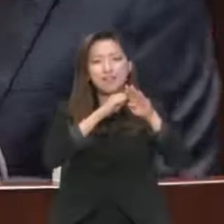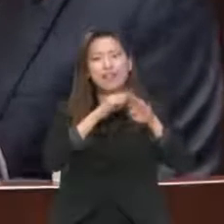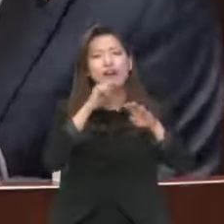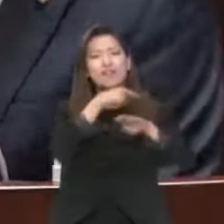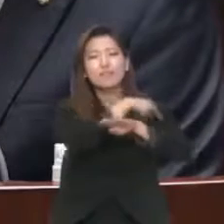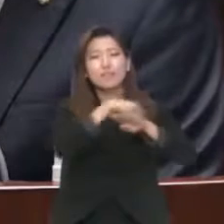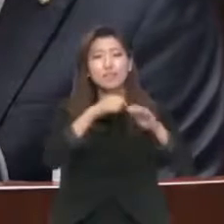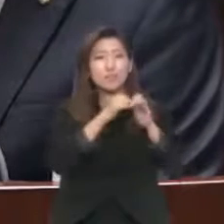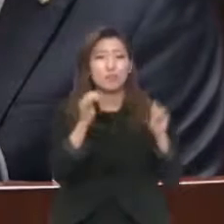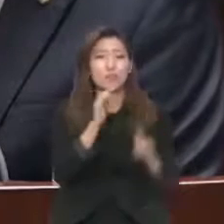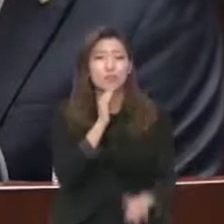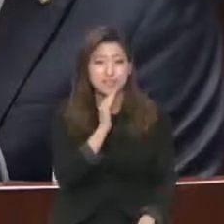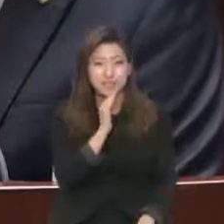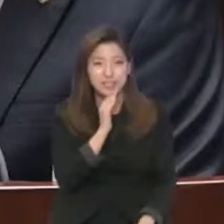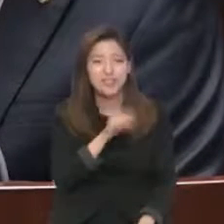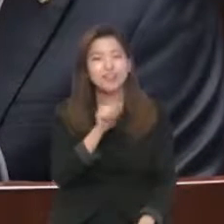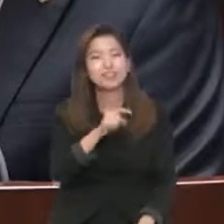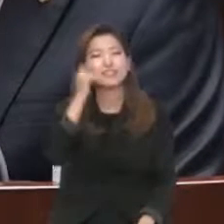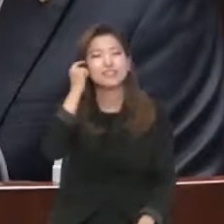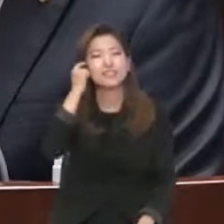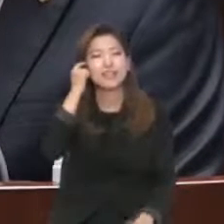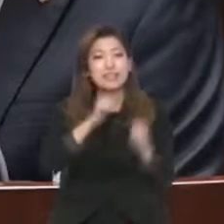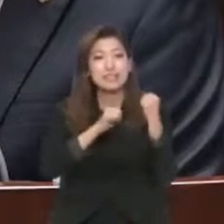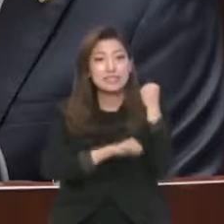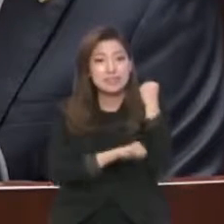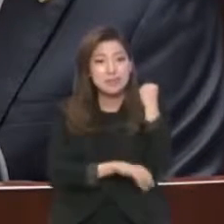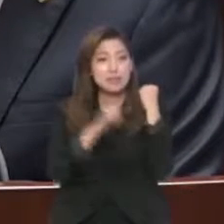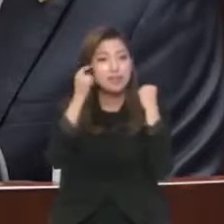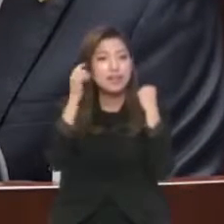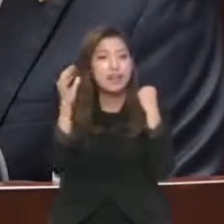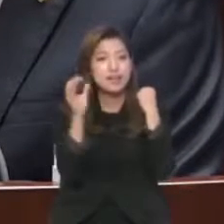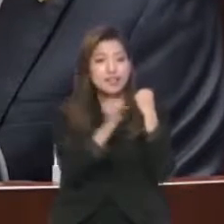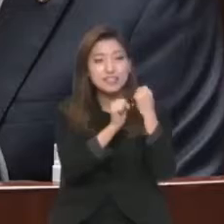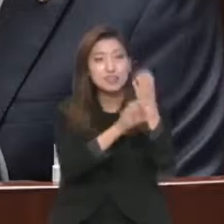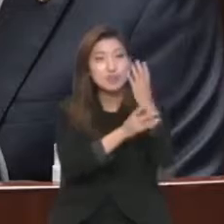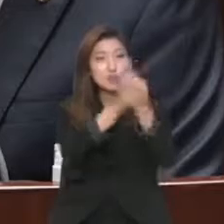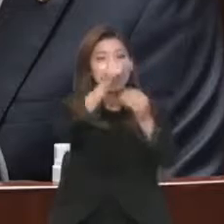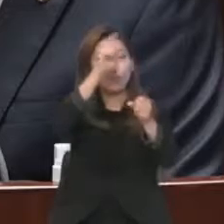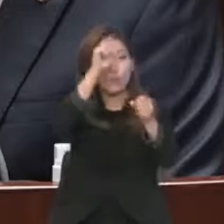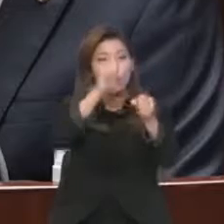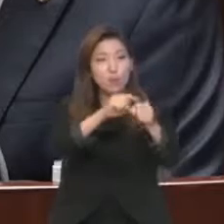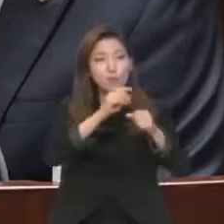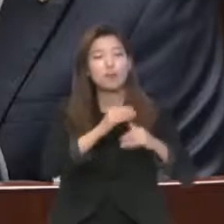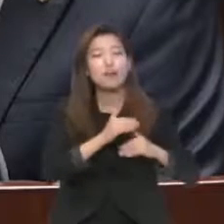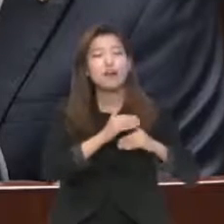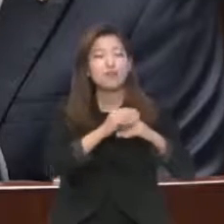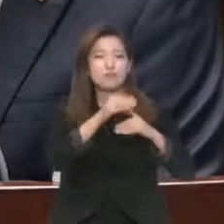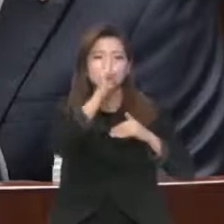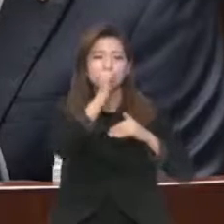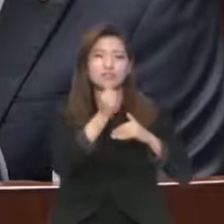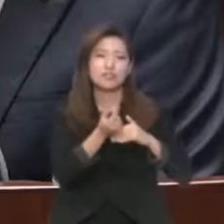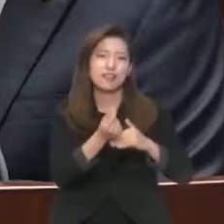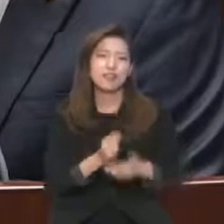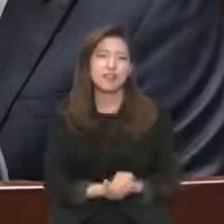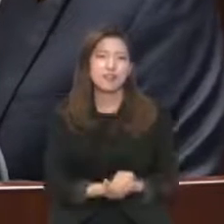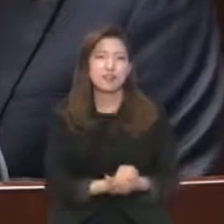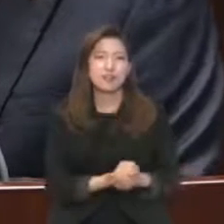살려나가면서 통일국가를 지향해 나가는 것도 필요 없는 일이다 이렇게 이야기하는 건